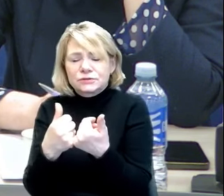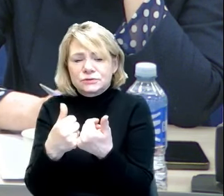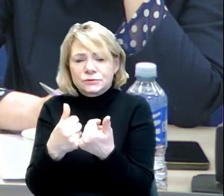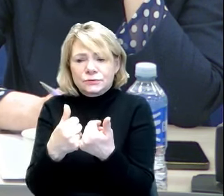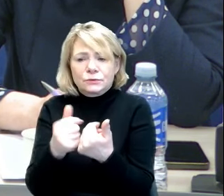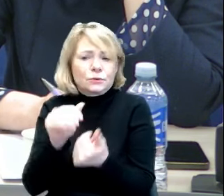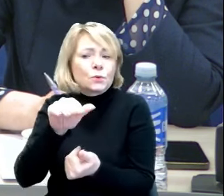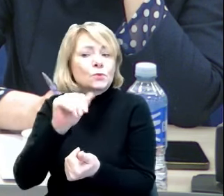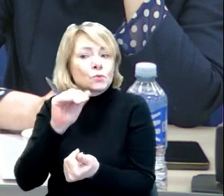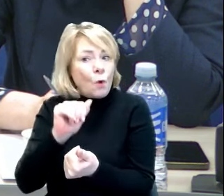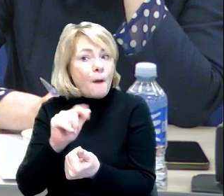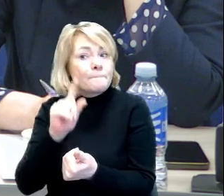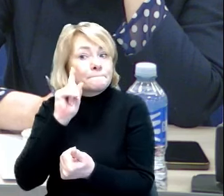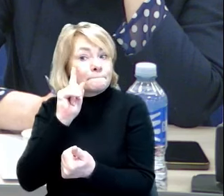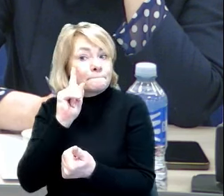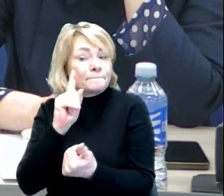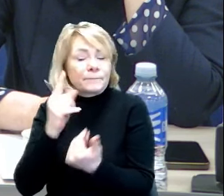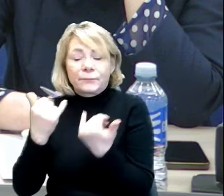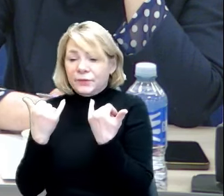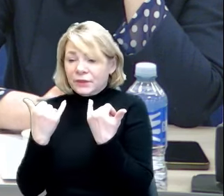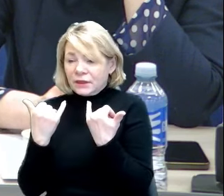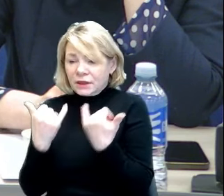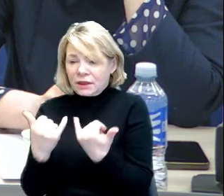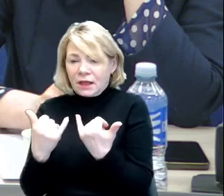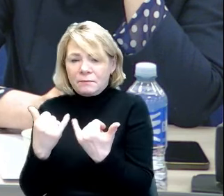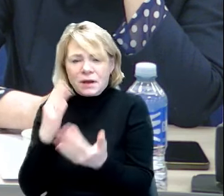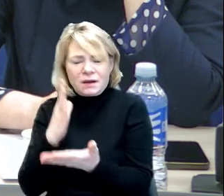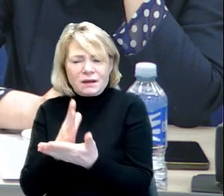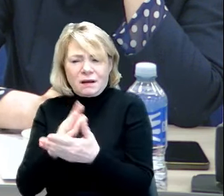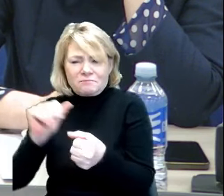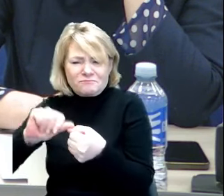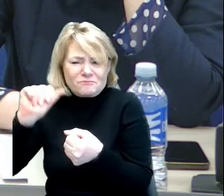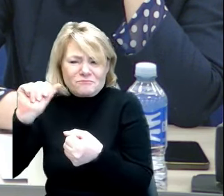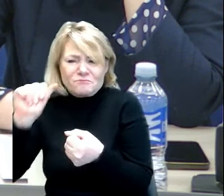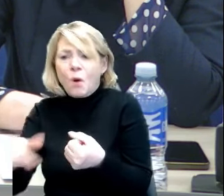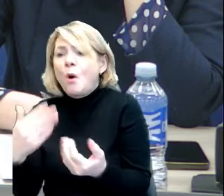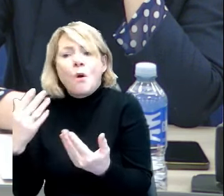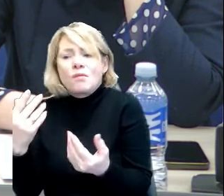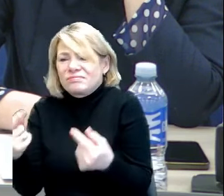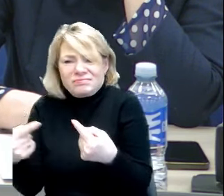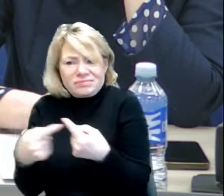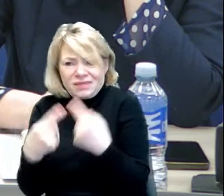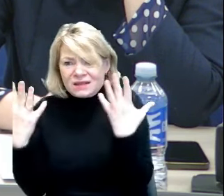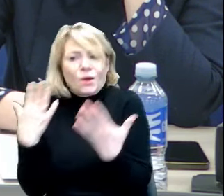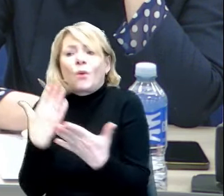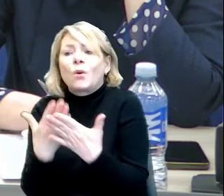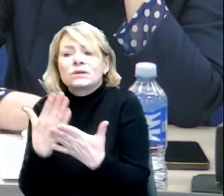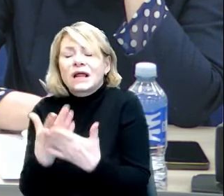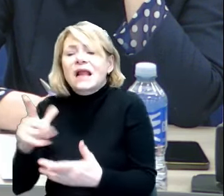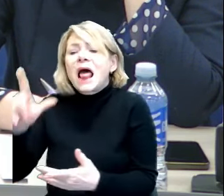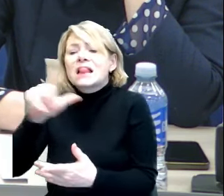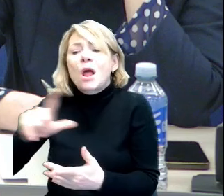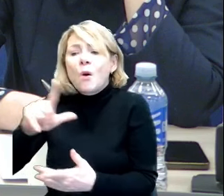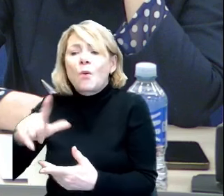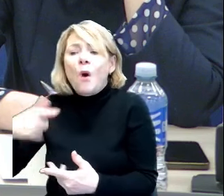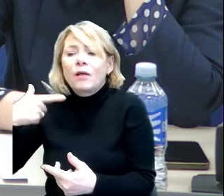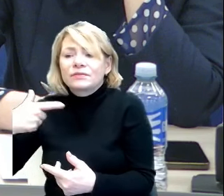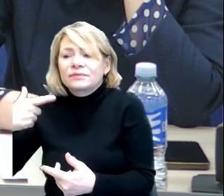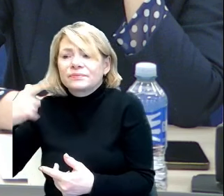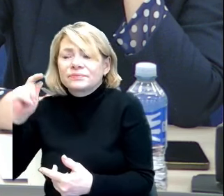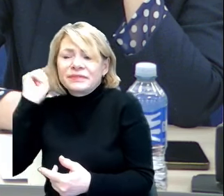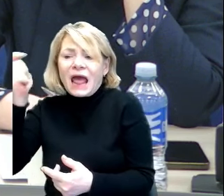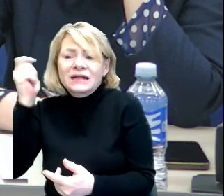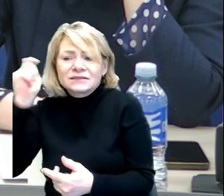tačiau šiuo atveju tai yra visiškai netinkama kadangi lauko teniso aikštelė yra